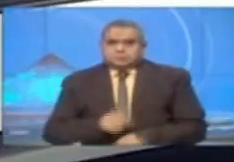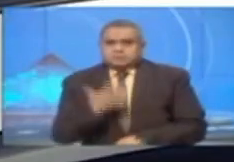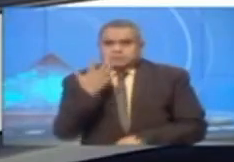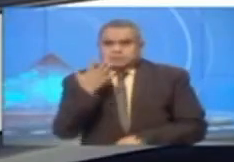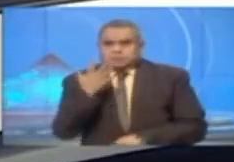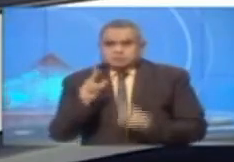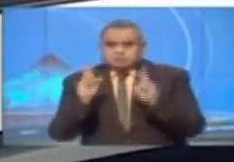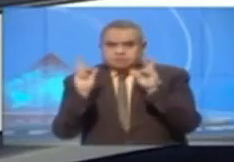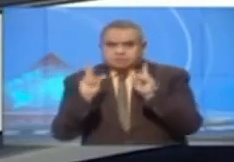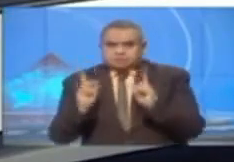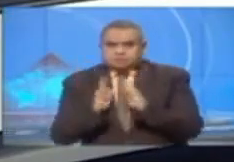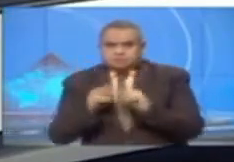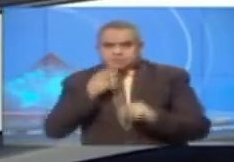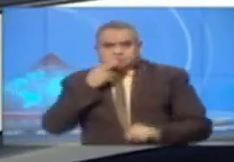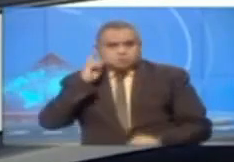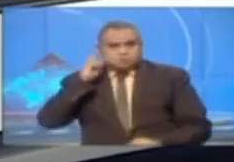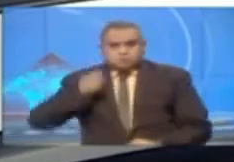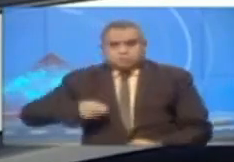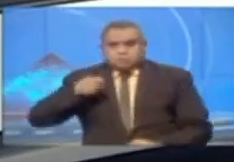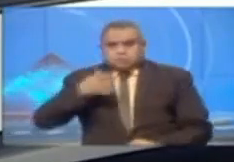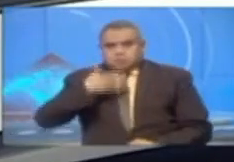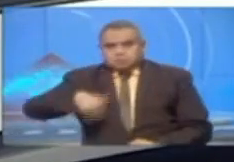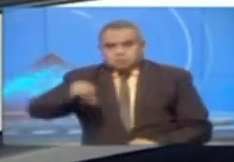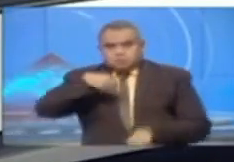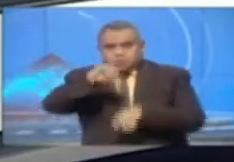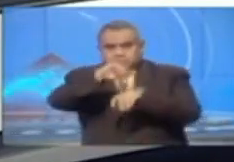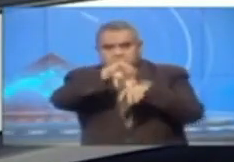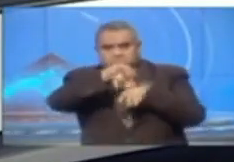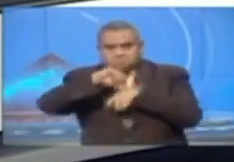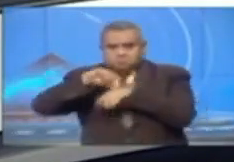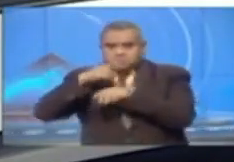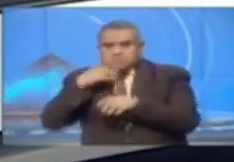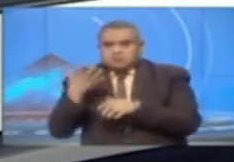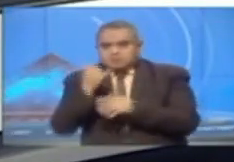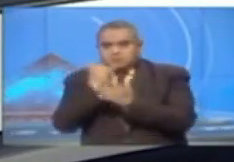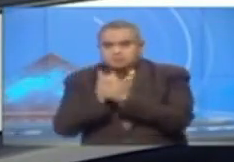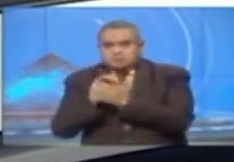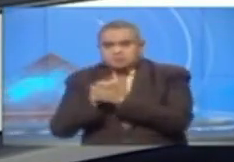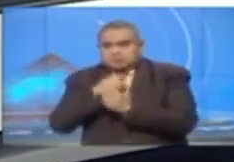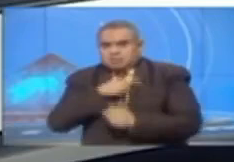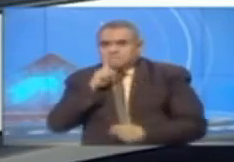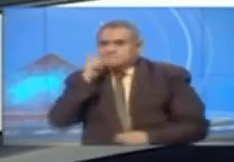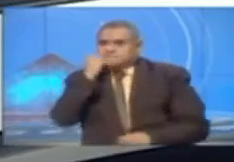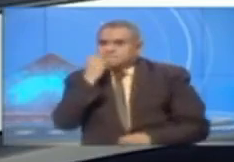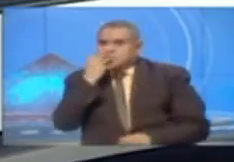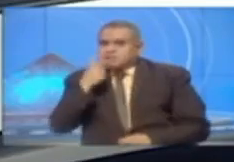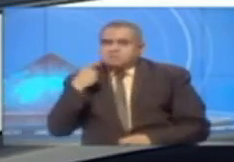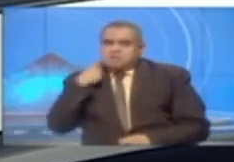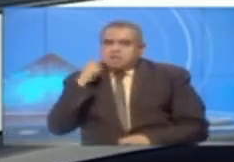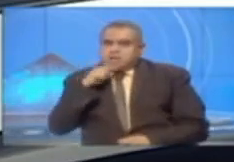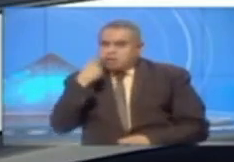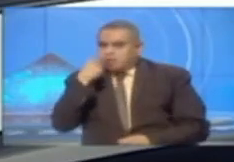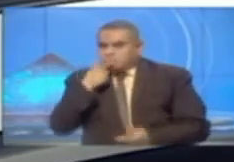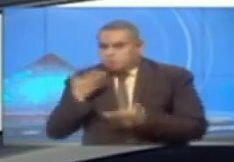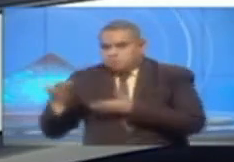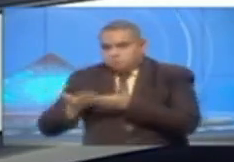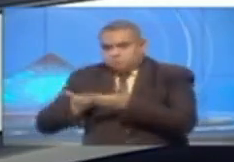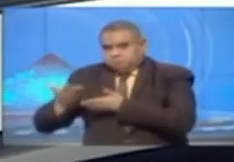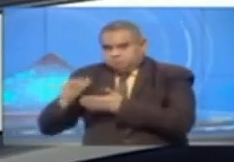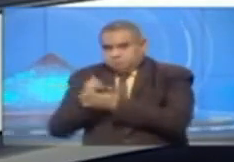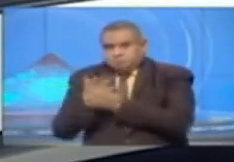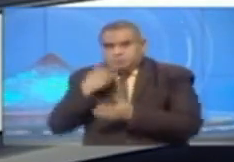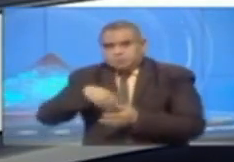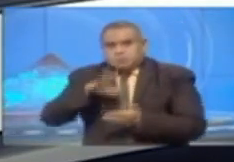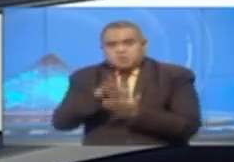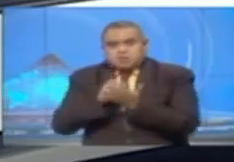الخامسة من التلفزيون المصري. مرحبا بكم مشاهدينا في كل مكان، ومرحبا بك زميلتي فاطمة. مرحبا بك عمرو. سادة وسادة، تحية